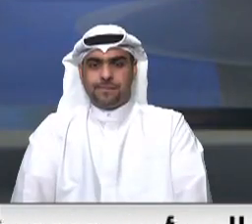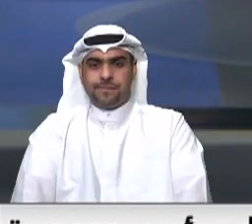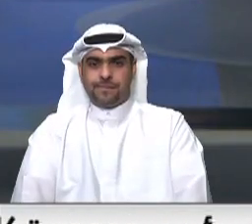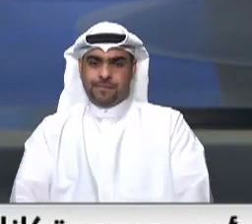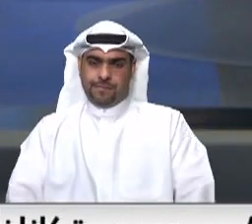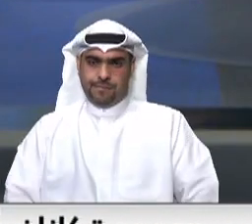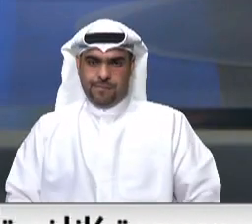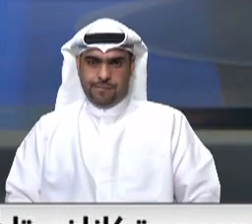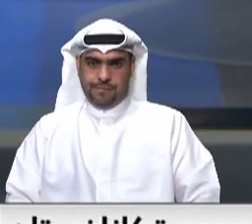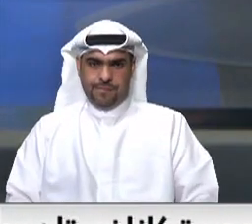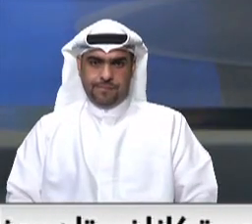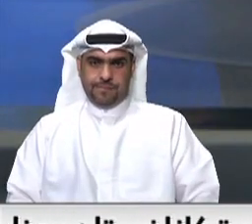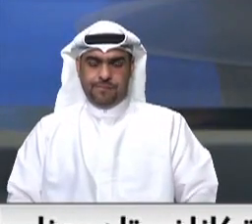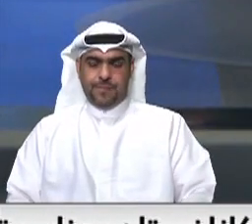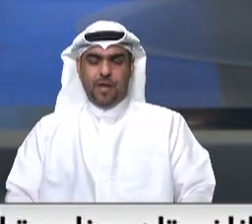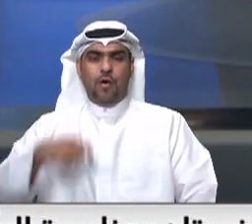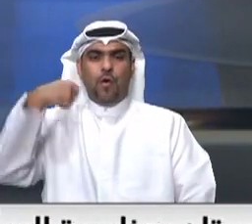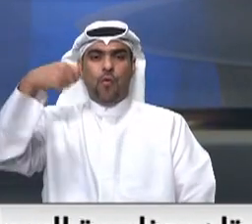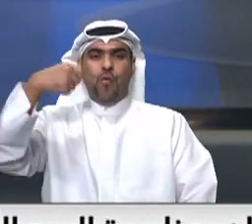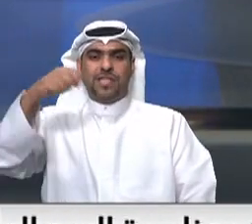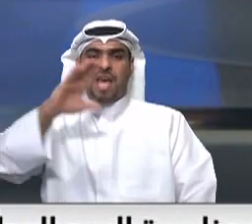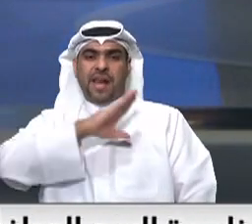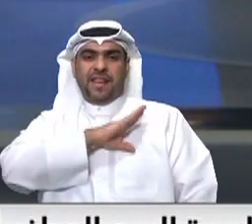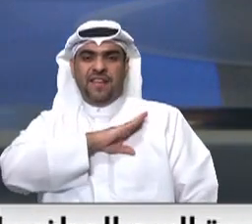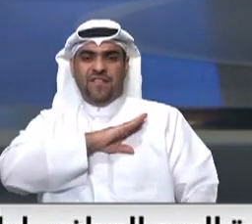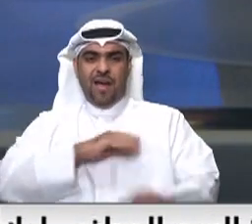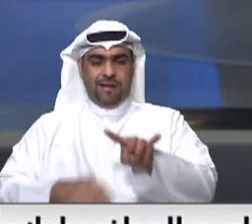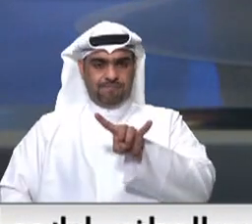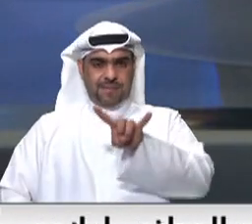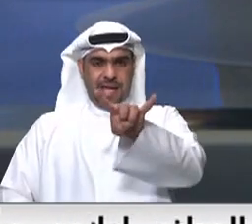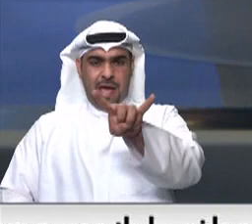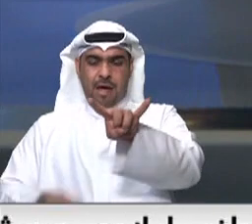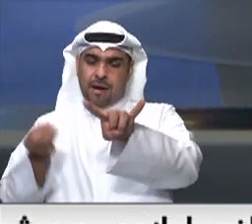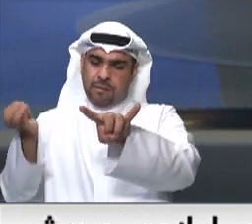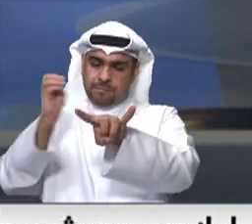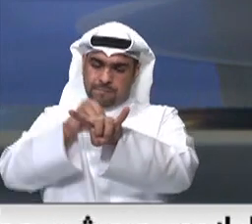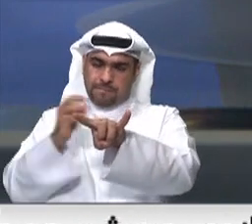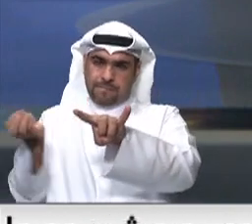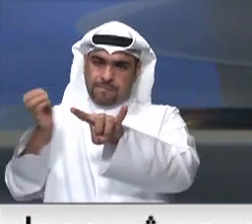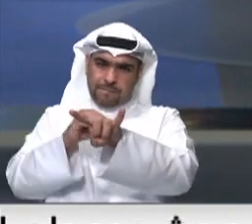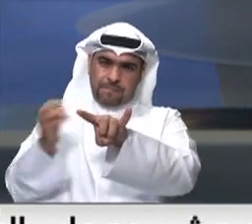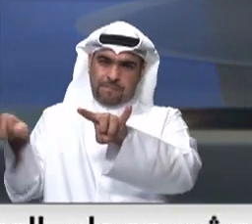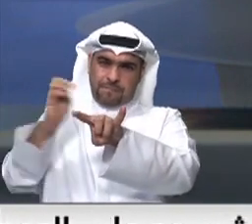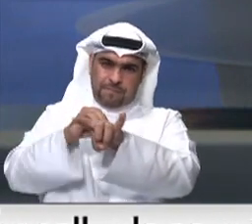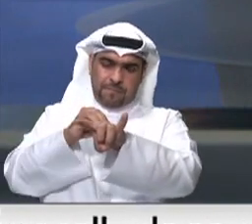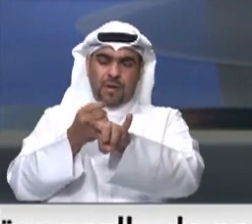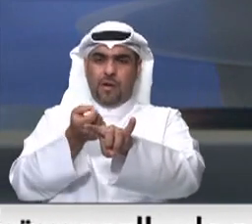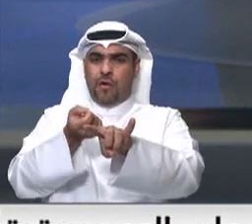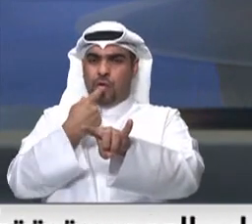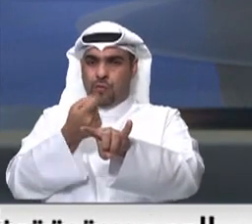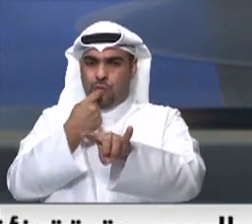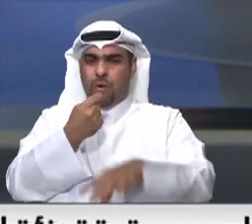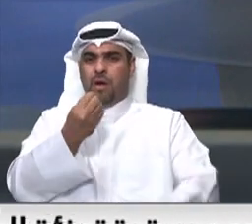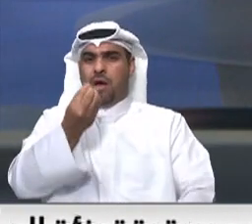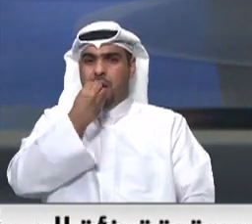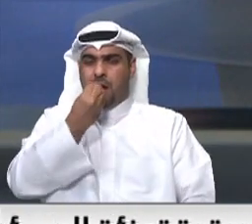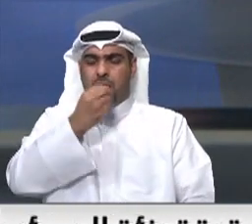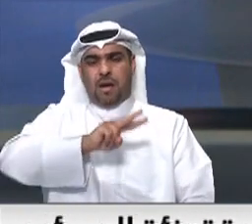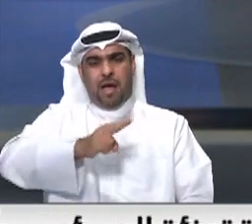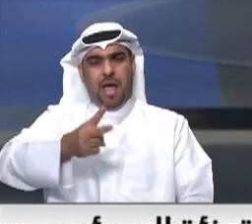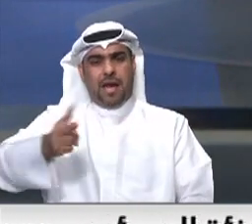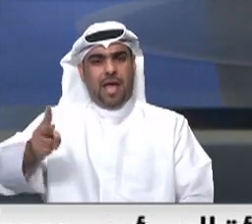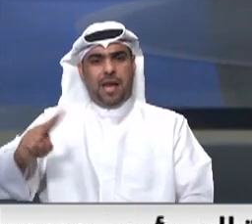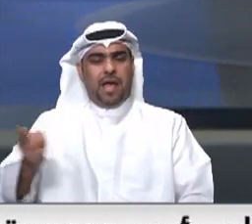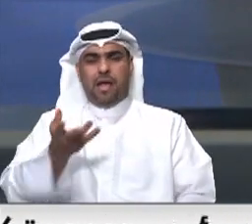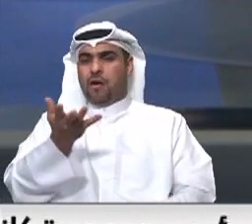حطت الطائرة الكويتية الإغاثية الثالثة اليوم في مطار العريش الدولي المصري وعلى متنها 40 طنا من المساعدات